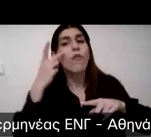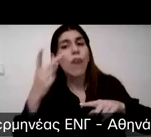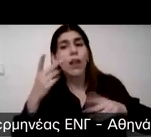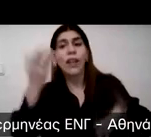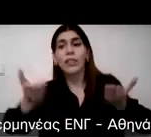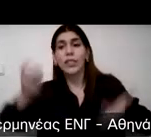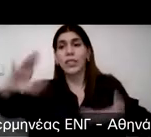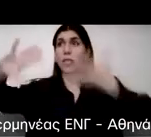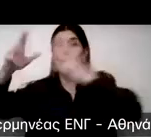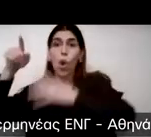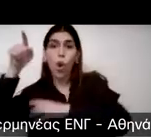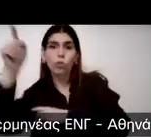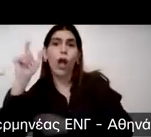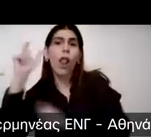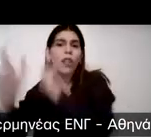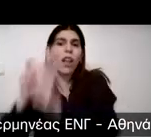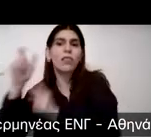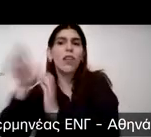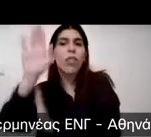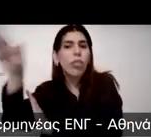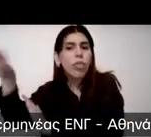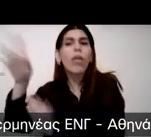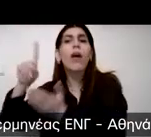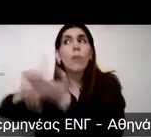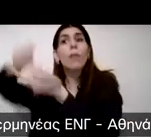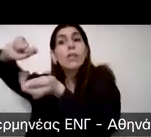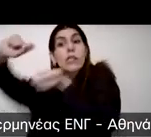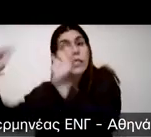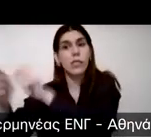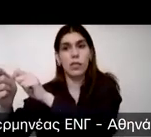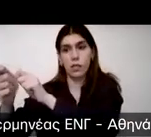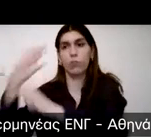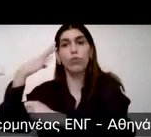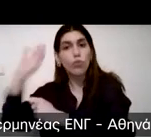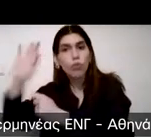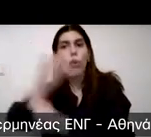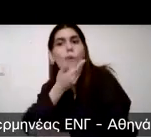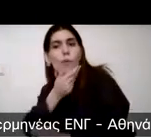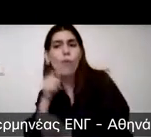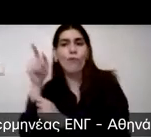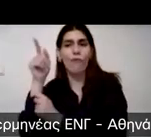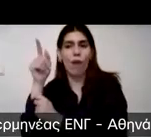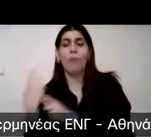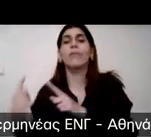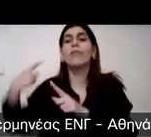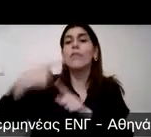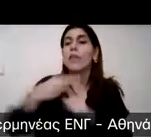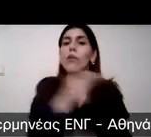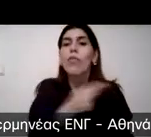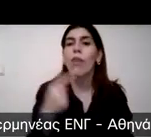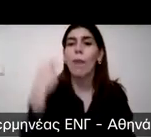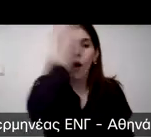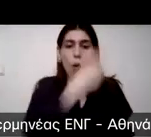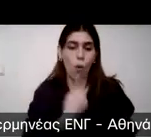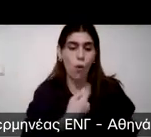γλωσσικού σεξισμού έχει επαναπροσδιοριστεί, επίθεται το ζήτημα της προσωπικής ευθύνης των μελών μιας